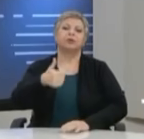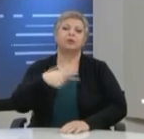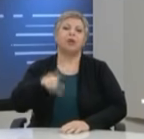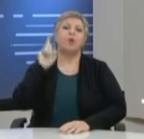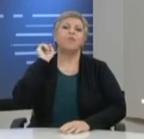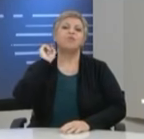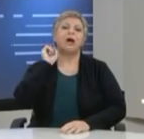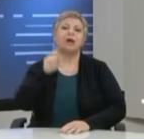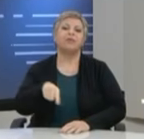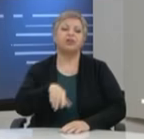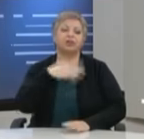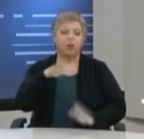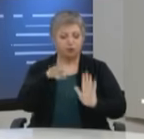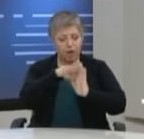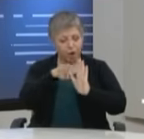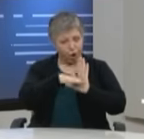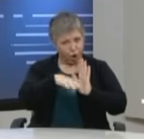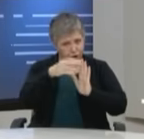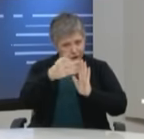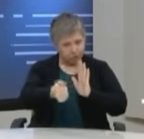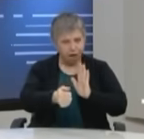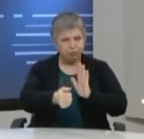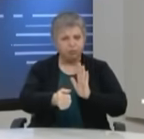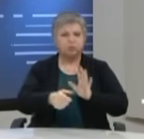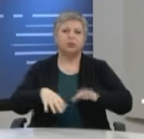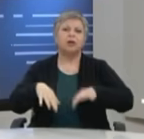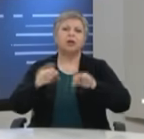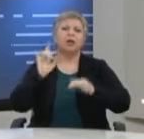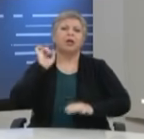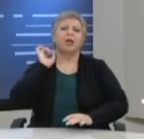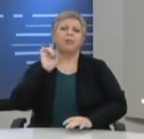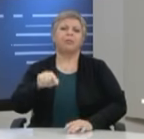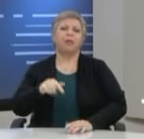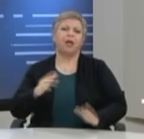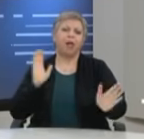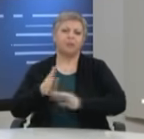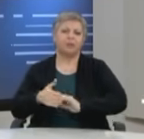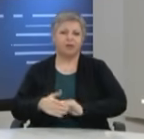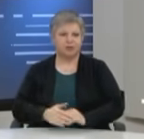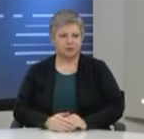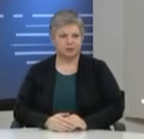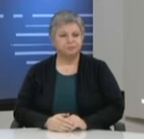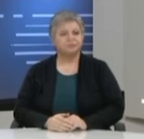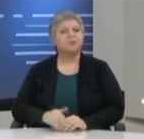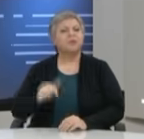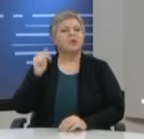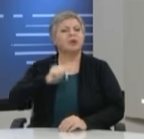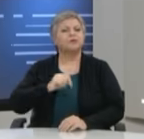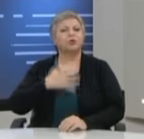Κάντε ησυχία, παρακαλώ. Και όλα αυτά εξηγούν γιατί επήγεστε. Ησυχία. Επήγεστε γιατί θέλετε να τελειώσετε μια ώρα